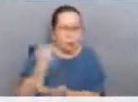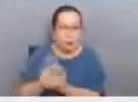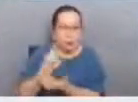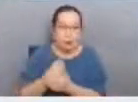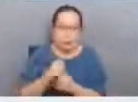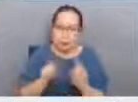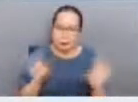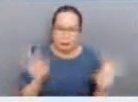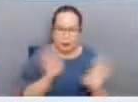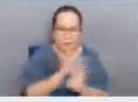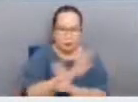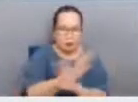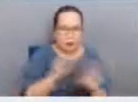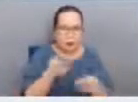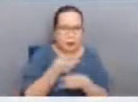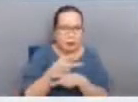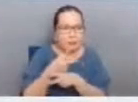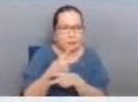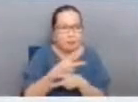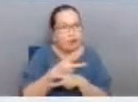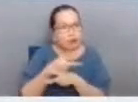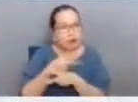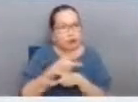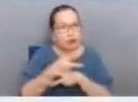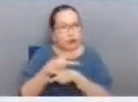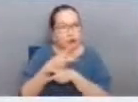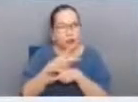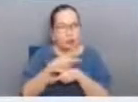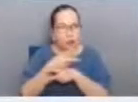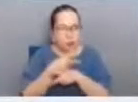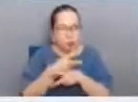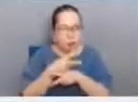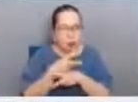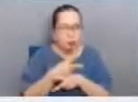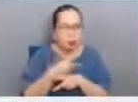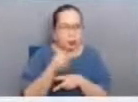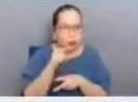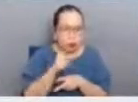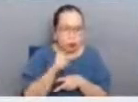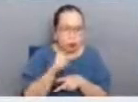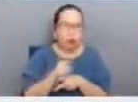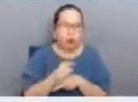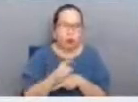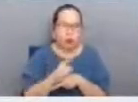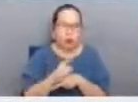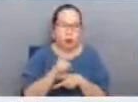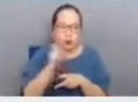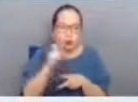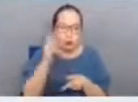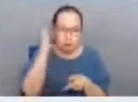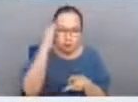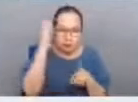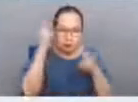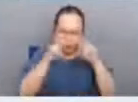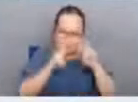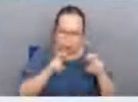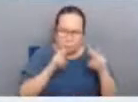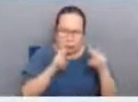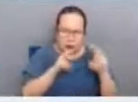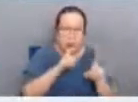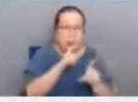po, no? Ito po mga pangalan ng mga authorized representative, nandoon doon din po sa POA website po natin. Pang-apat